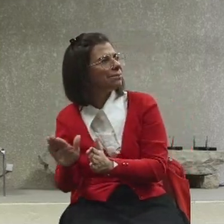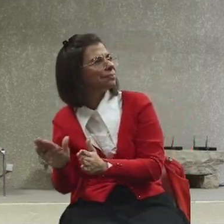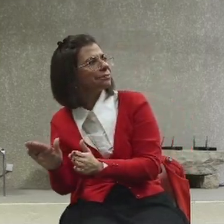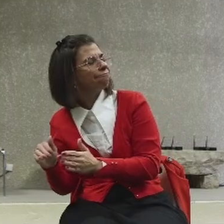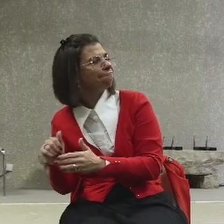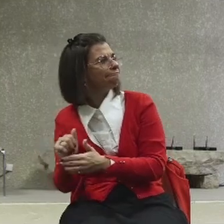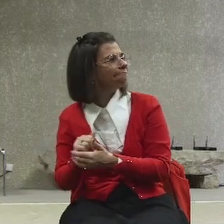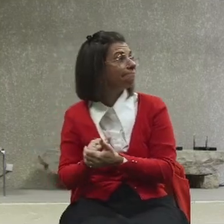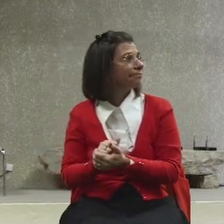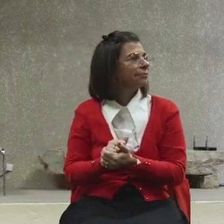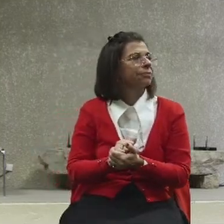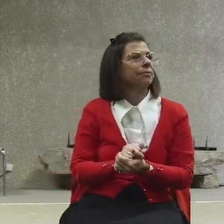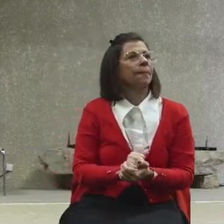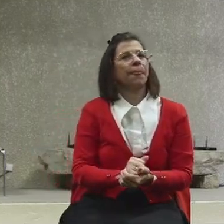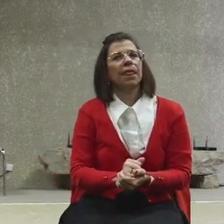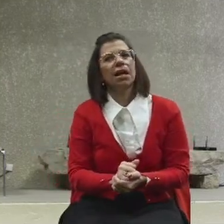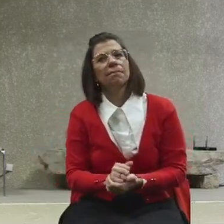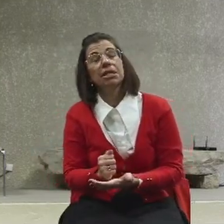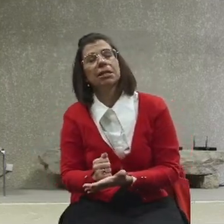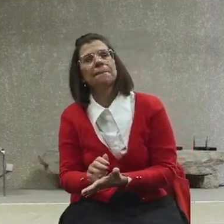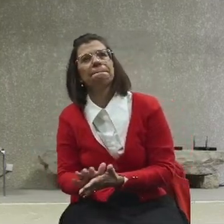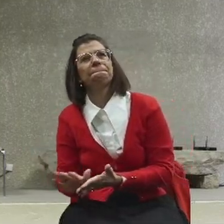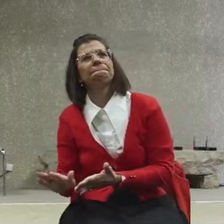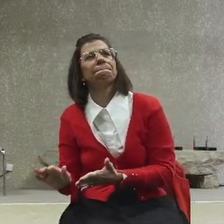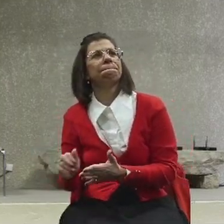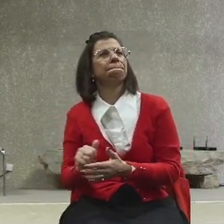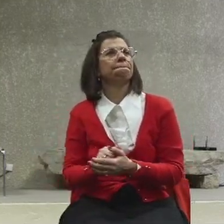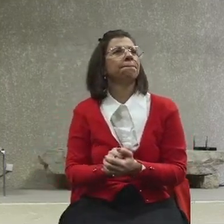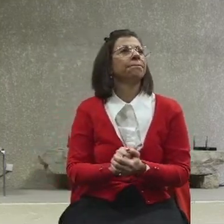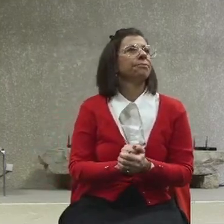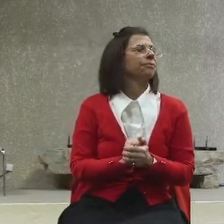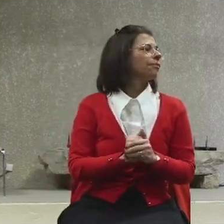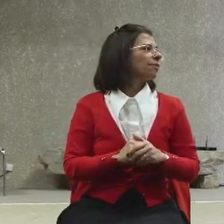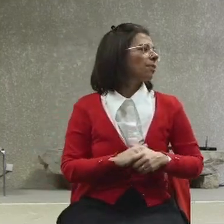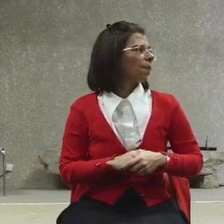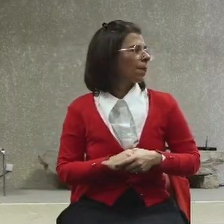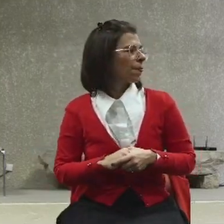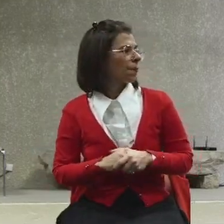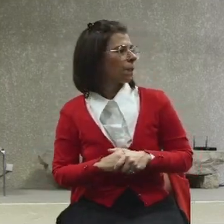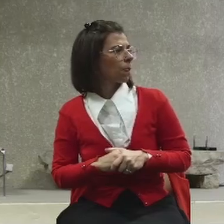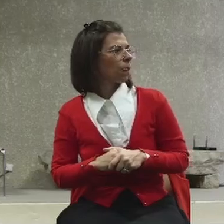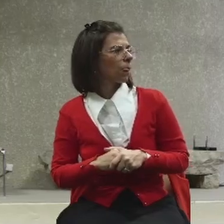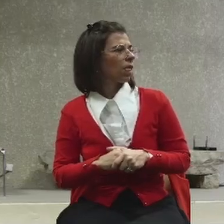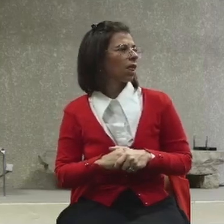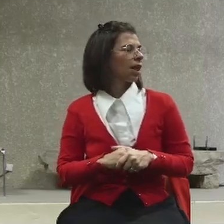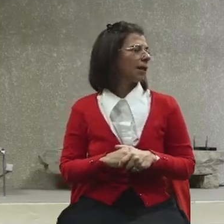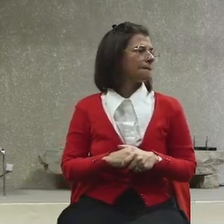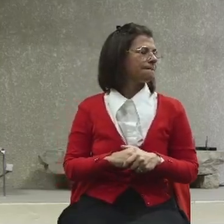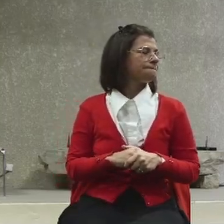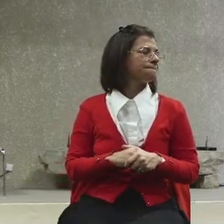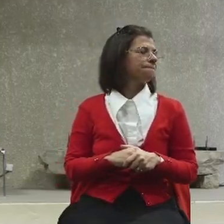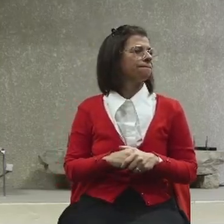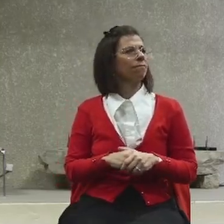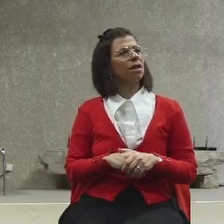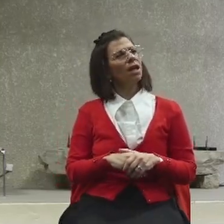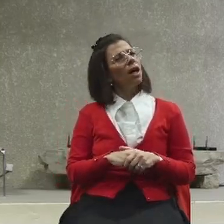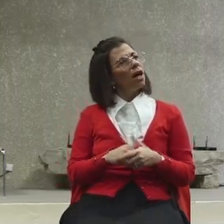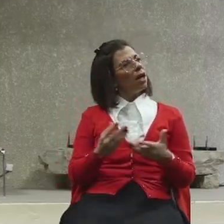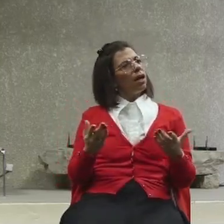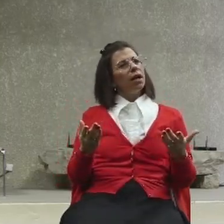sa bonté, de tout le caractère de Dieu, de tous les attributs même du Seigneur, pour